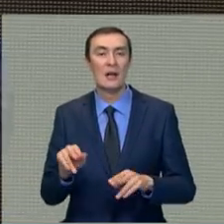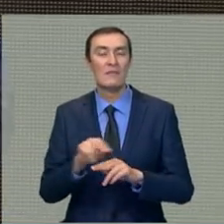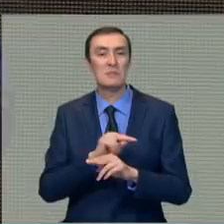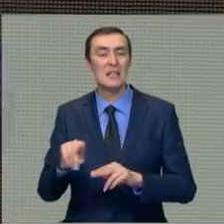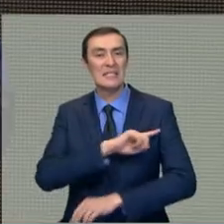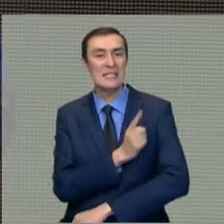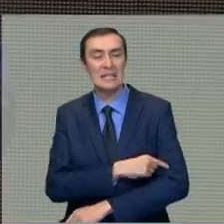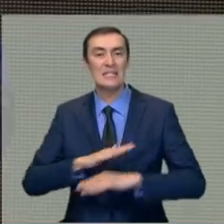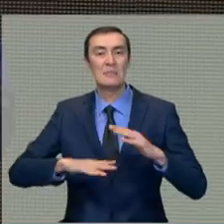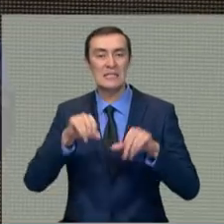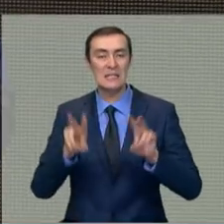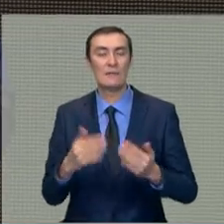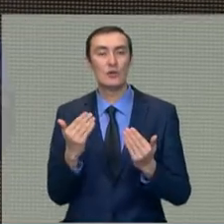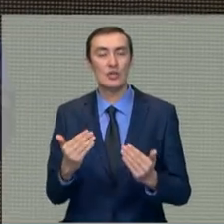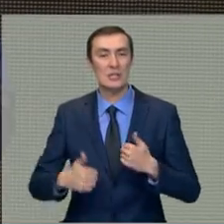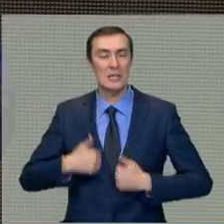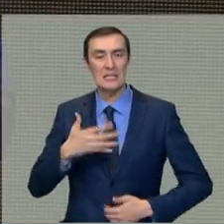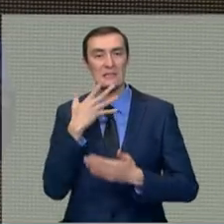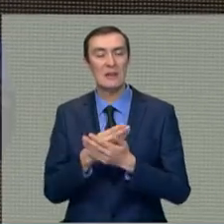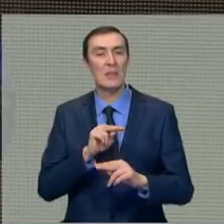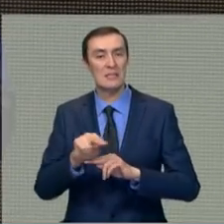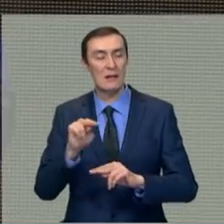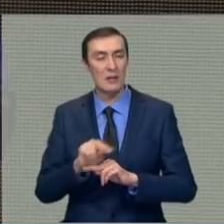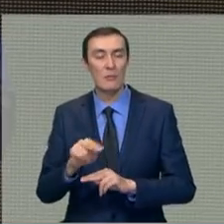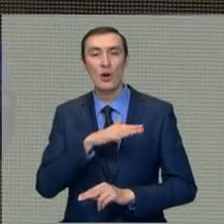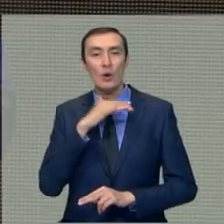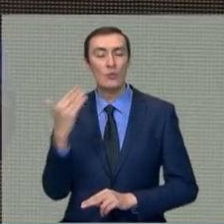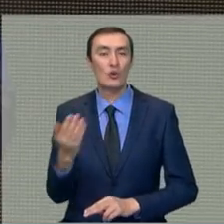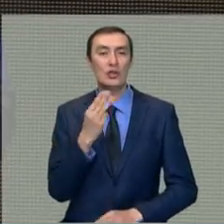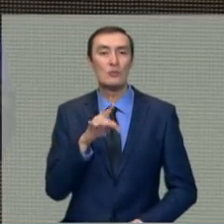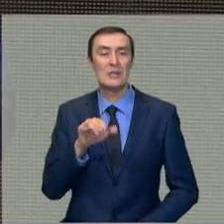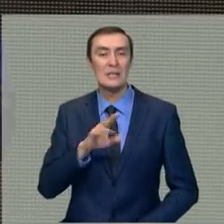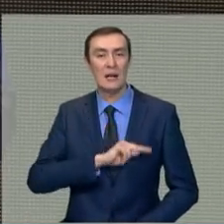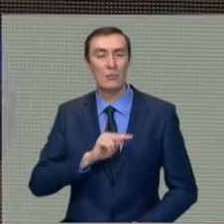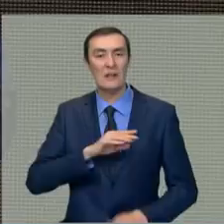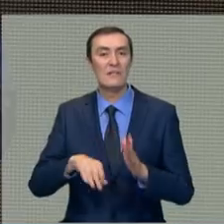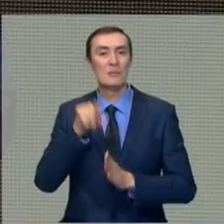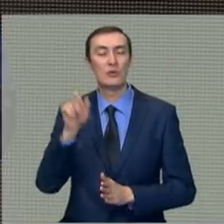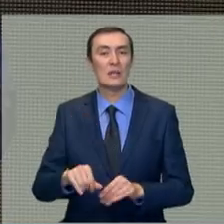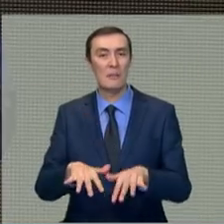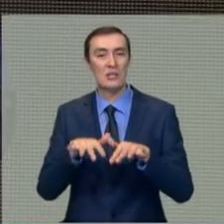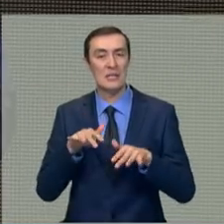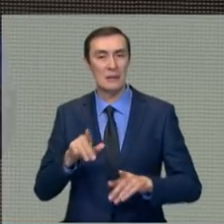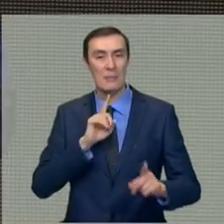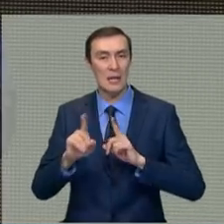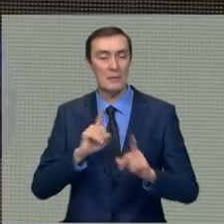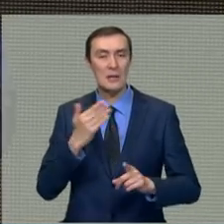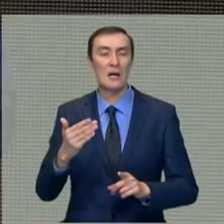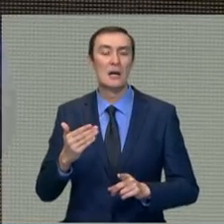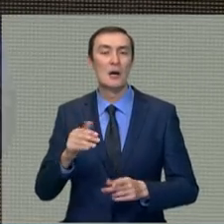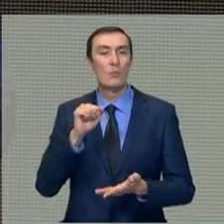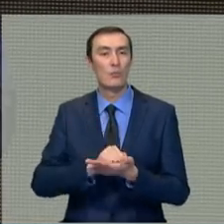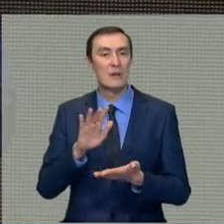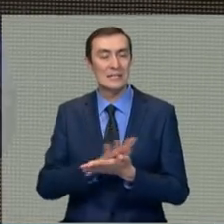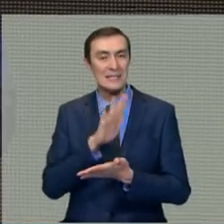сильных специалистов, которые гордятся своим наставником. Много Шерхан Муртаза трудился в качестве депутата Мажилиса парламента. Как талантливый